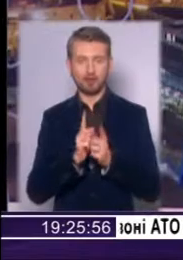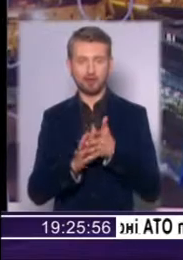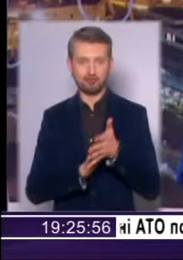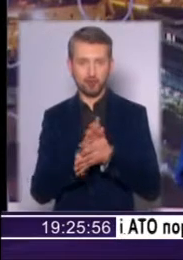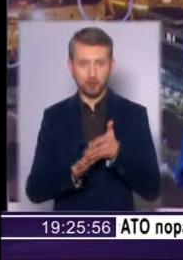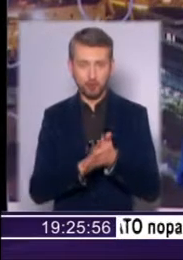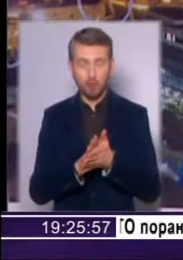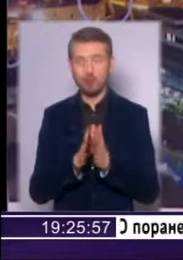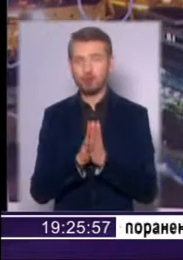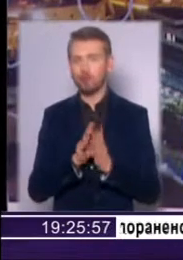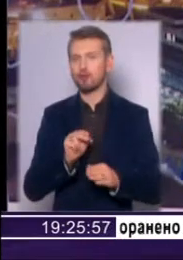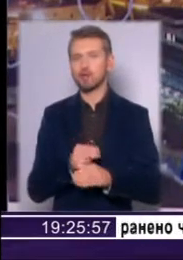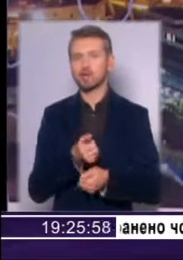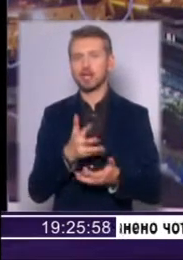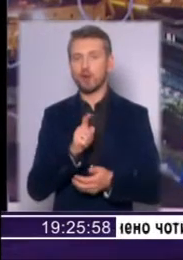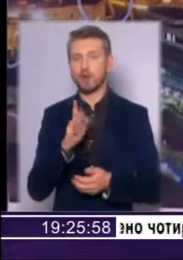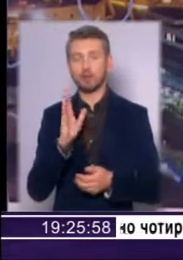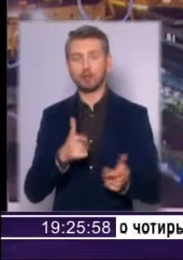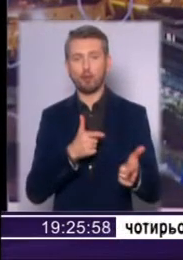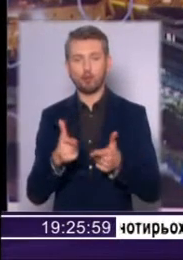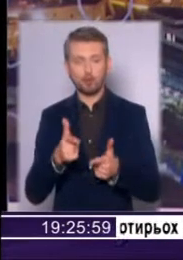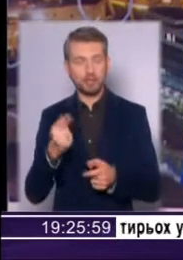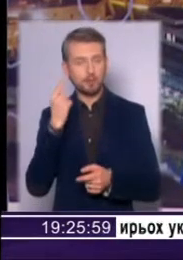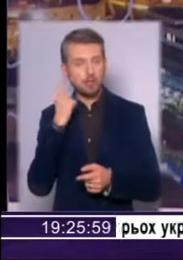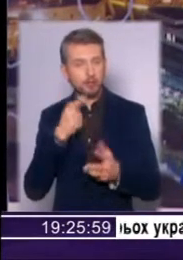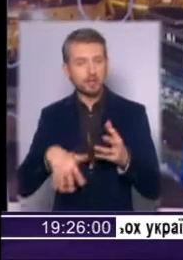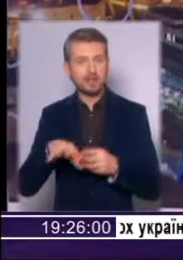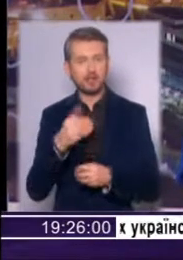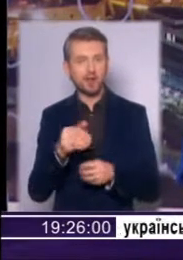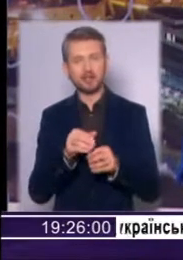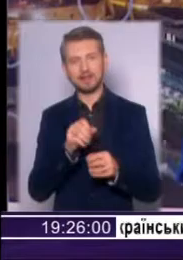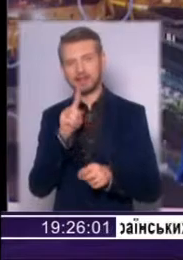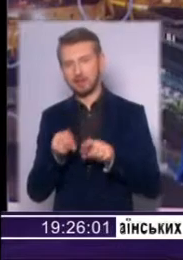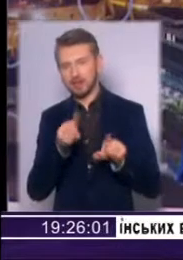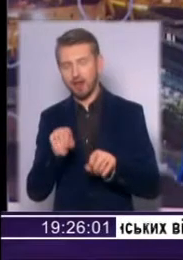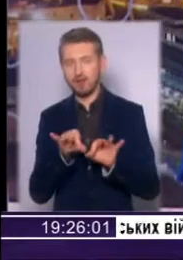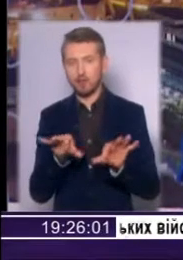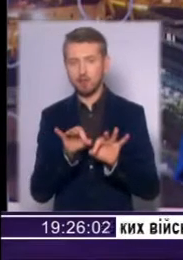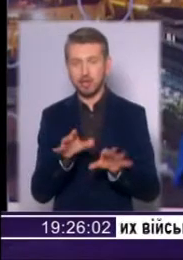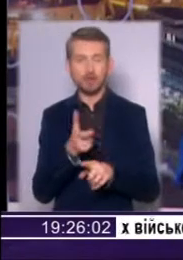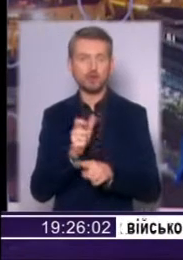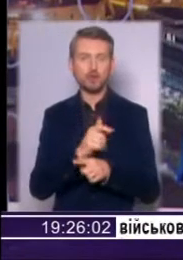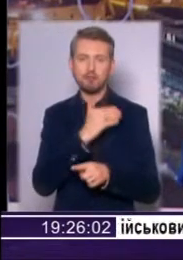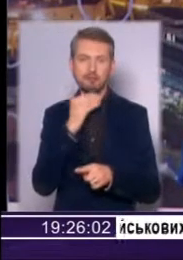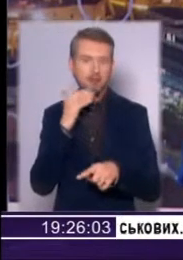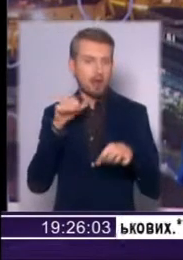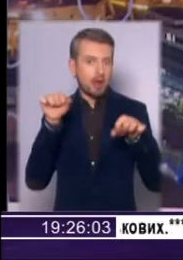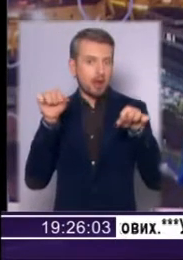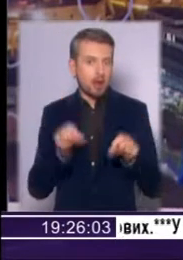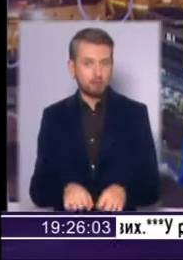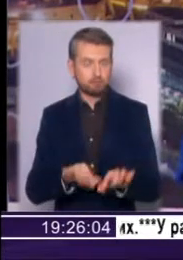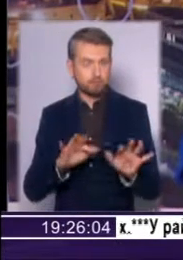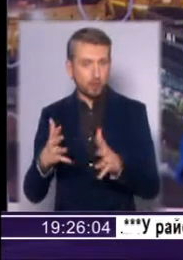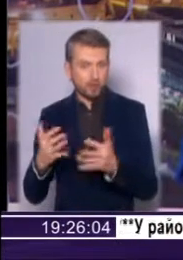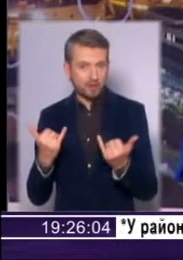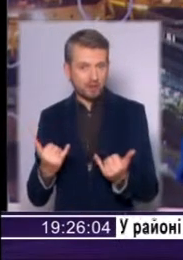Тому прошу, вже за кілька хвилин ми готові будемо почути всі ваші запитання і коментарі. Дійсно, величезна кількість подій насправді відбувається в інформаційному